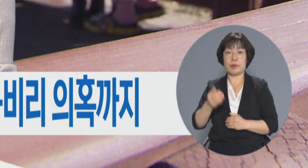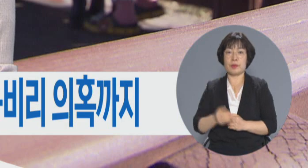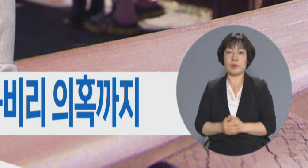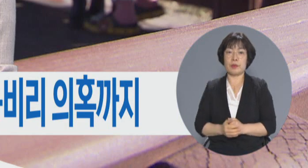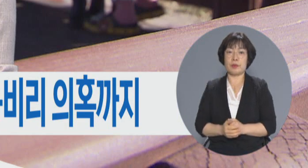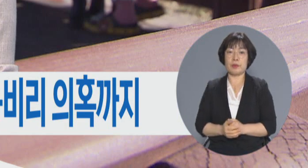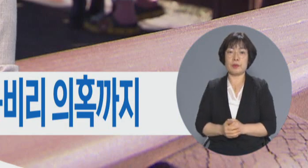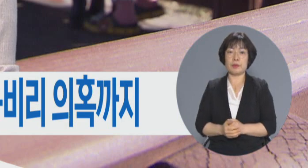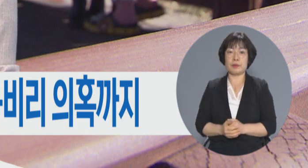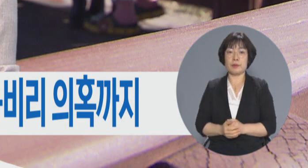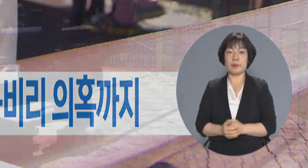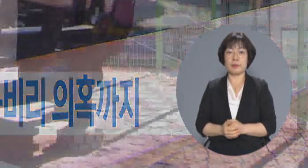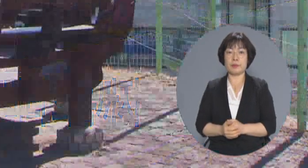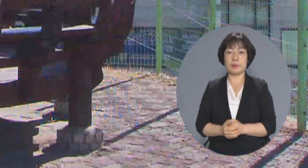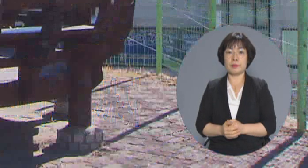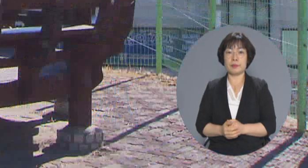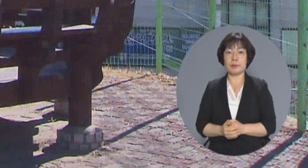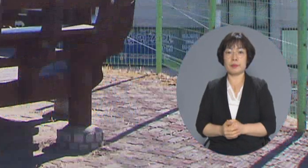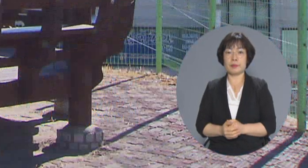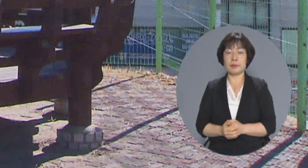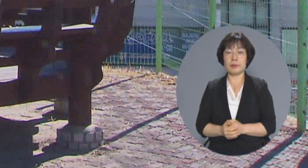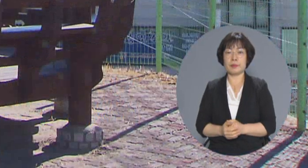취재했습니다.